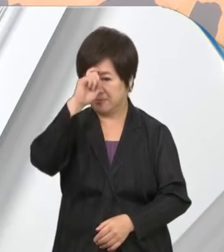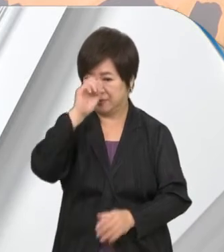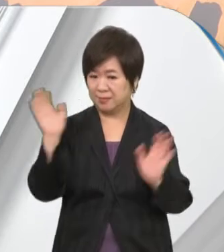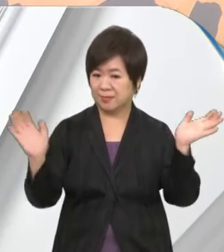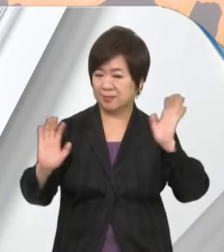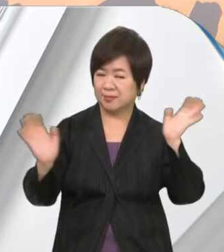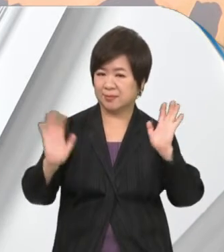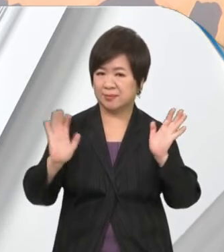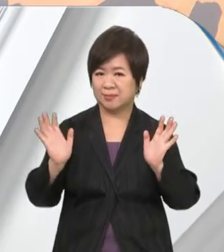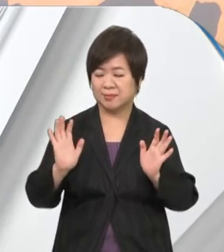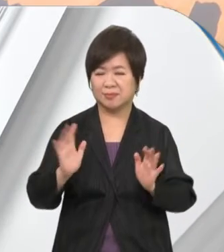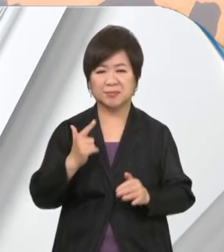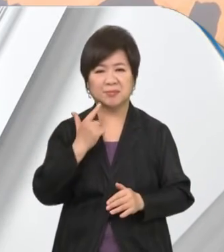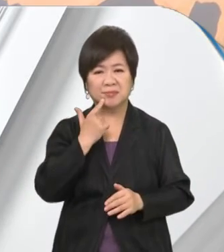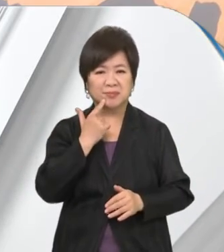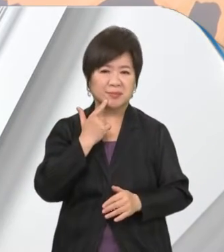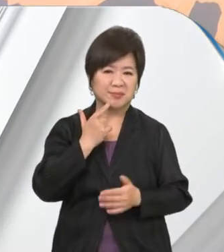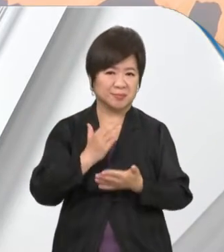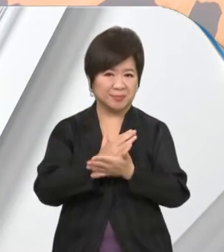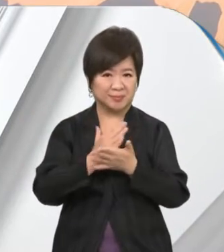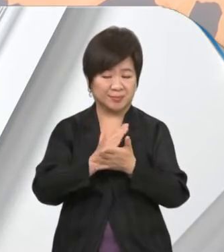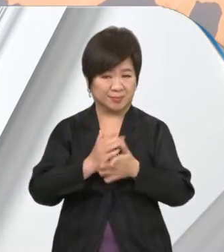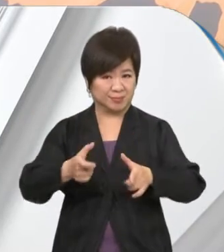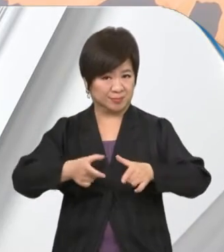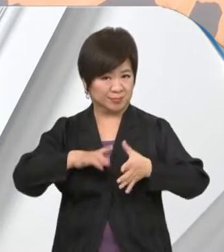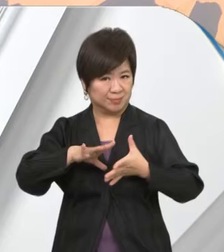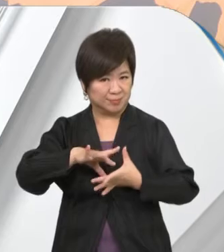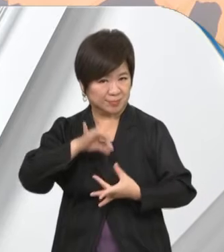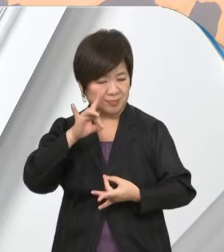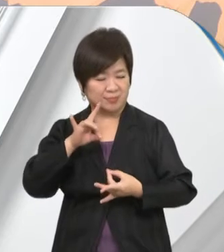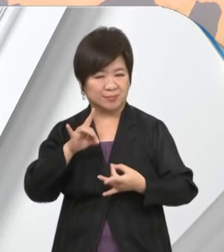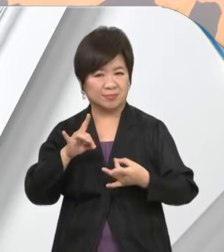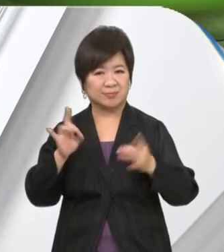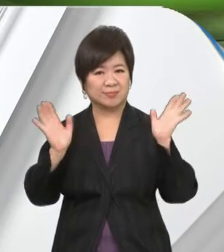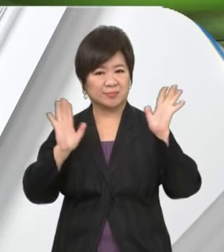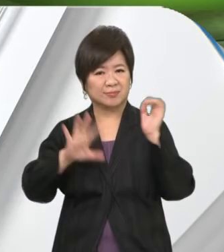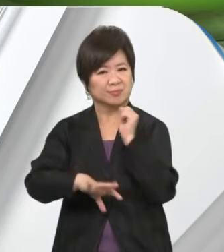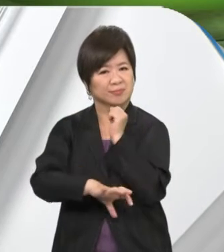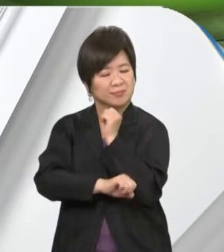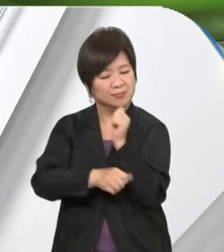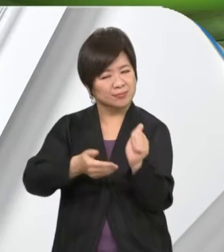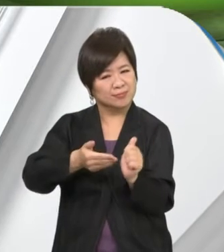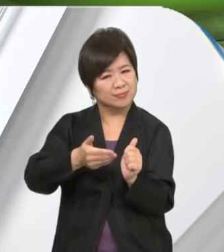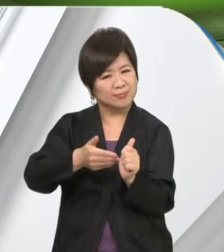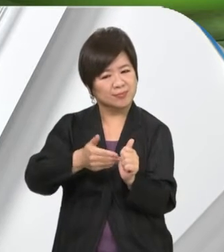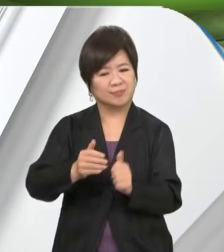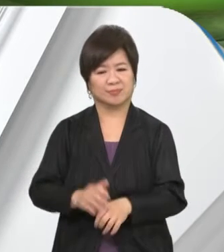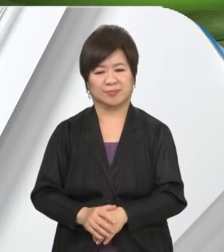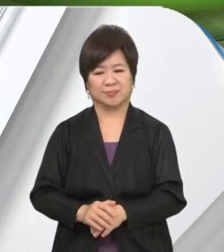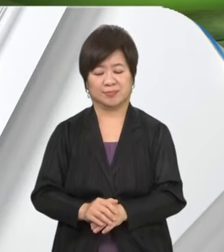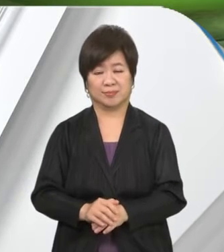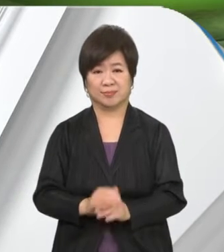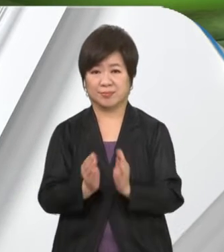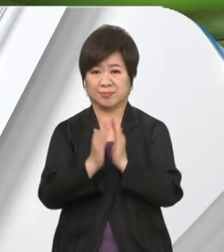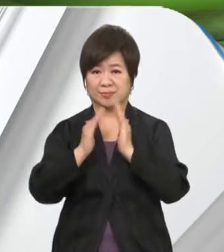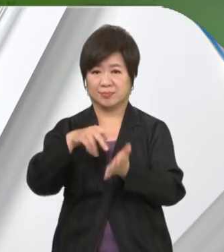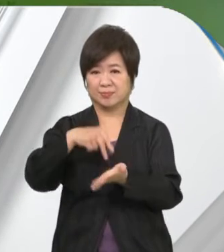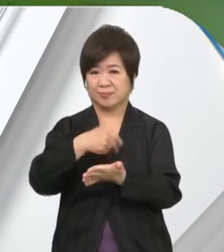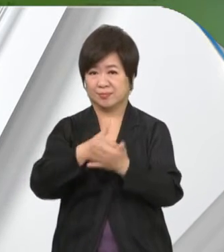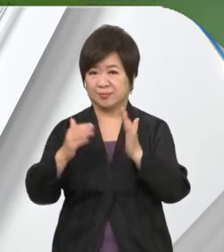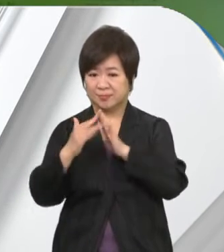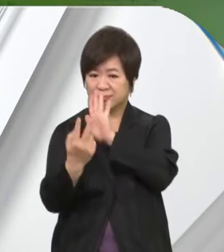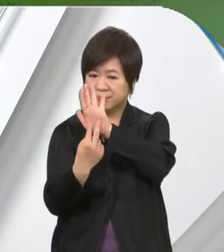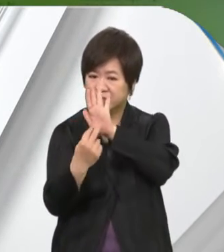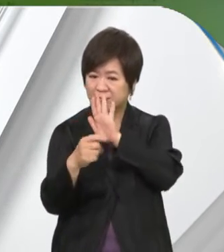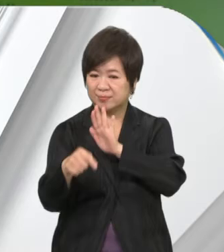的这个审美心灵可以从小被开发。 土城市的美术馆讲，五空年年土城